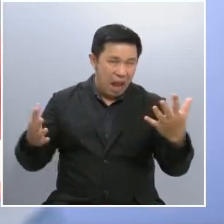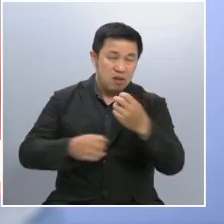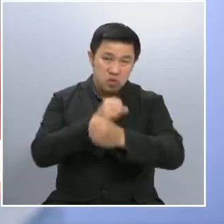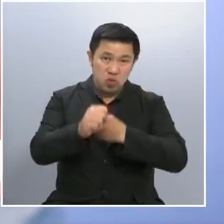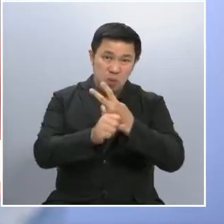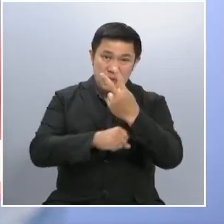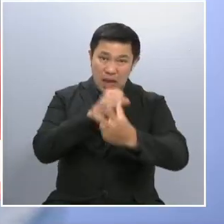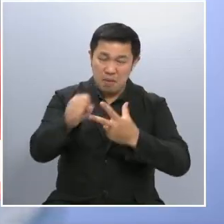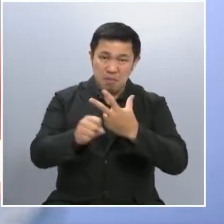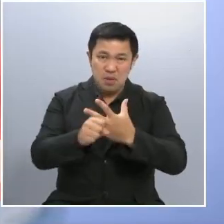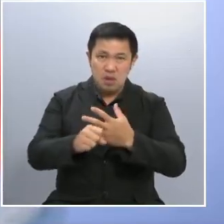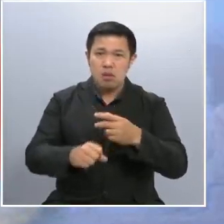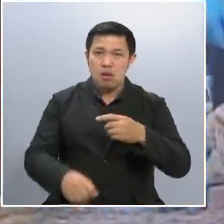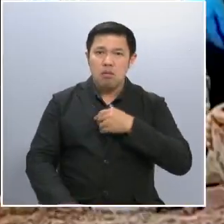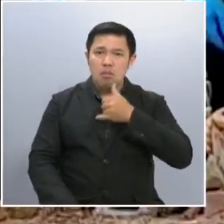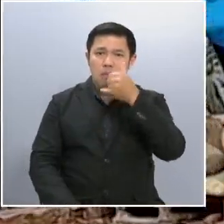าลกัน